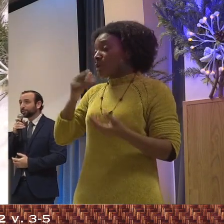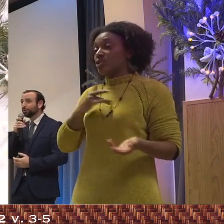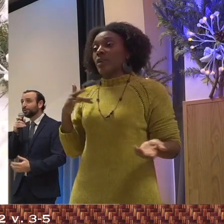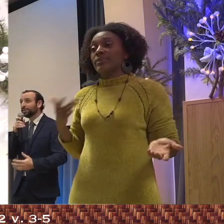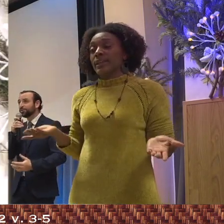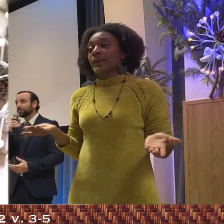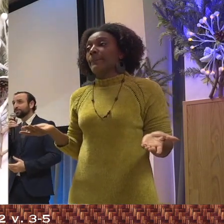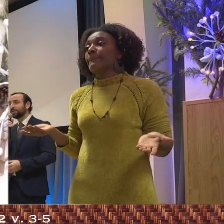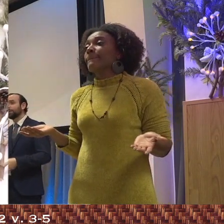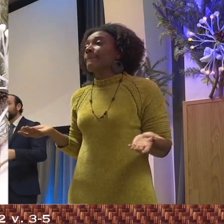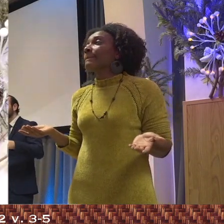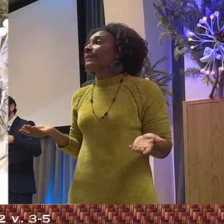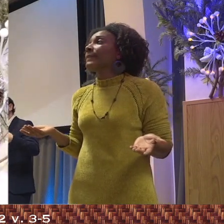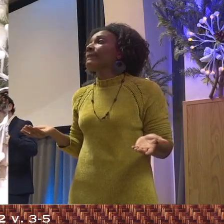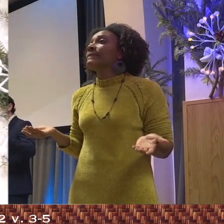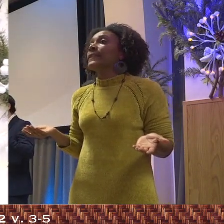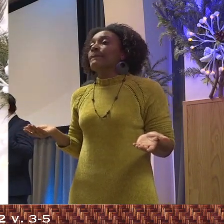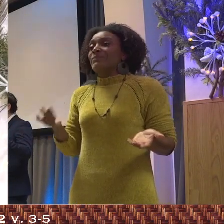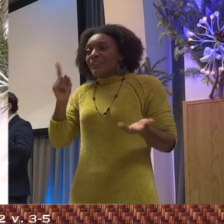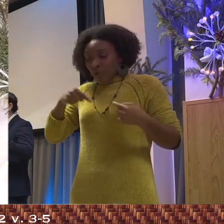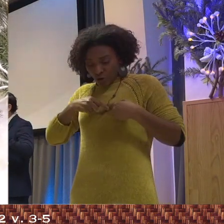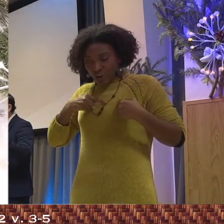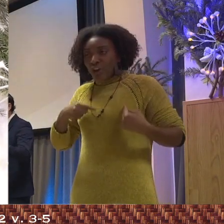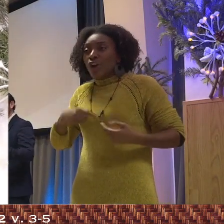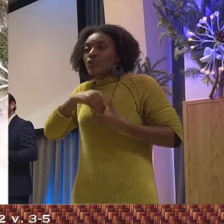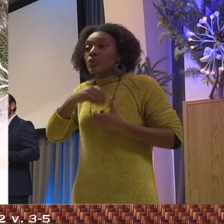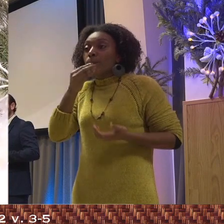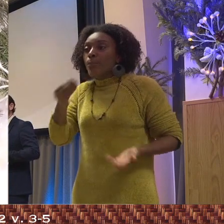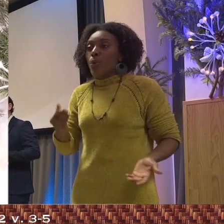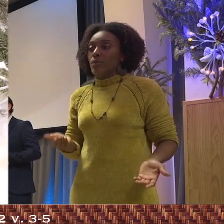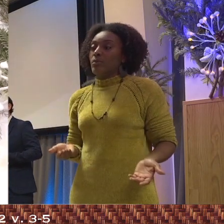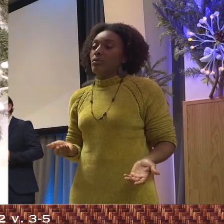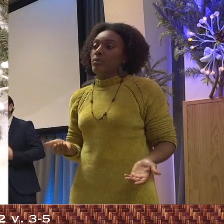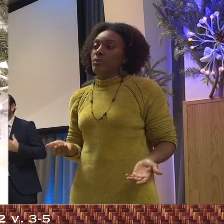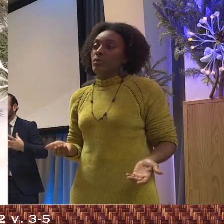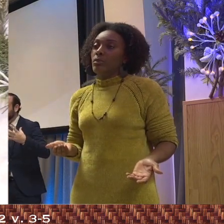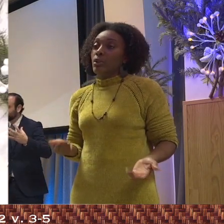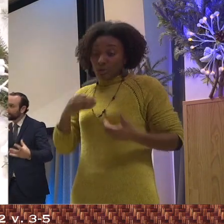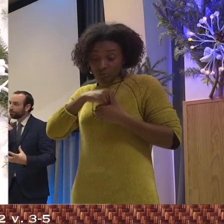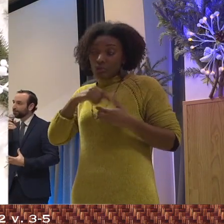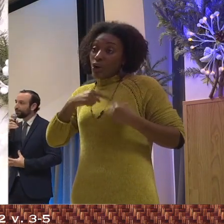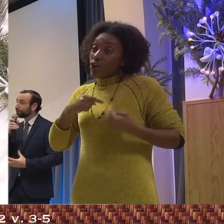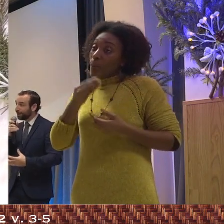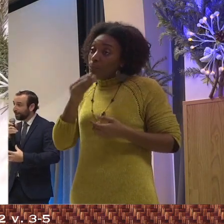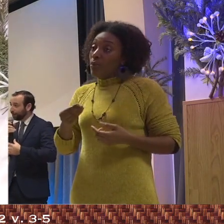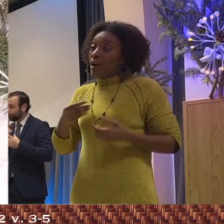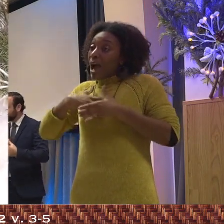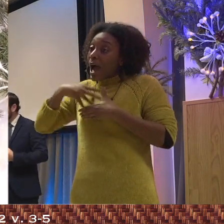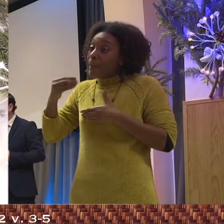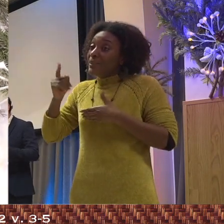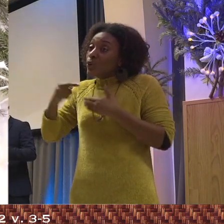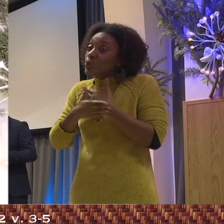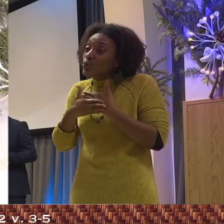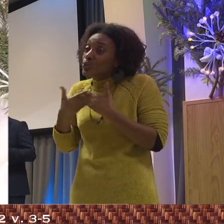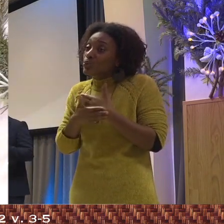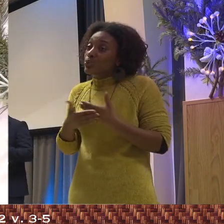devez être de bonne nature. Ça veut dire que dans votre cœur, il doit y avoir de la bonté. Vous devez avoir de la bonté dans votre âme. Vous devez avoir de la douceur. Et je